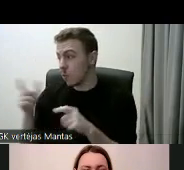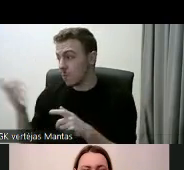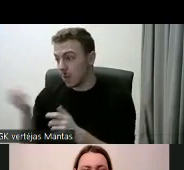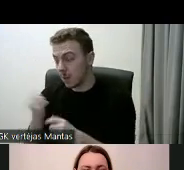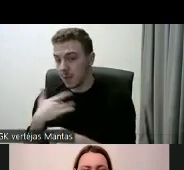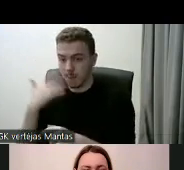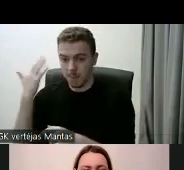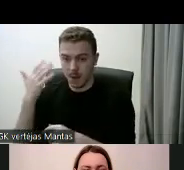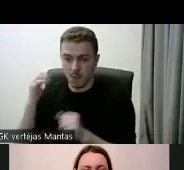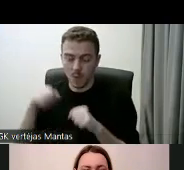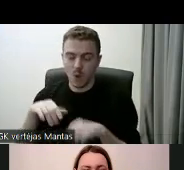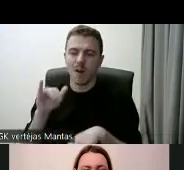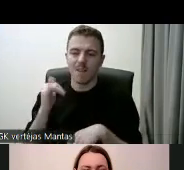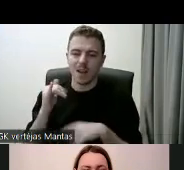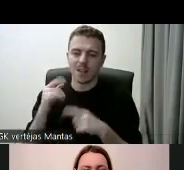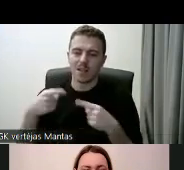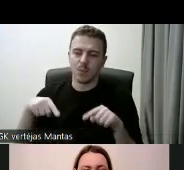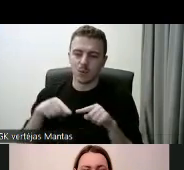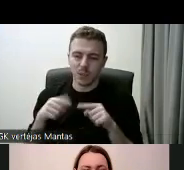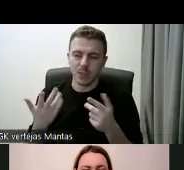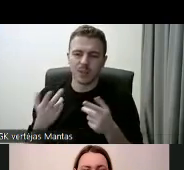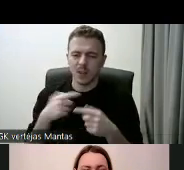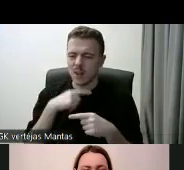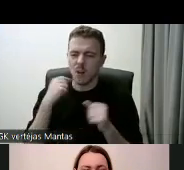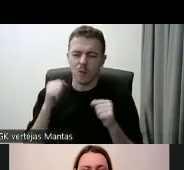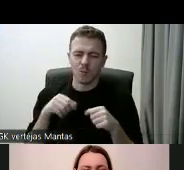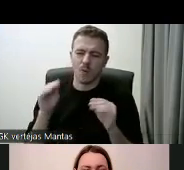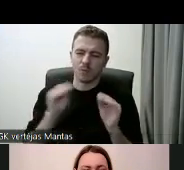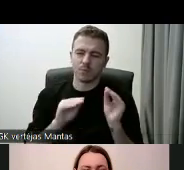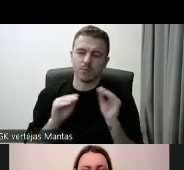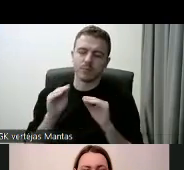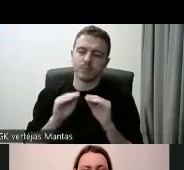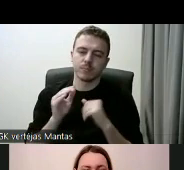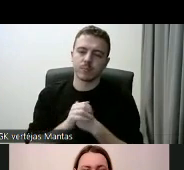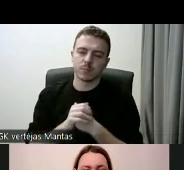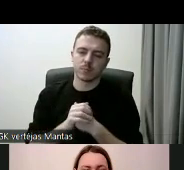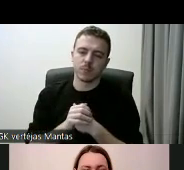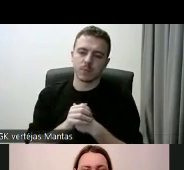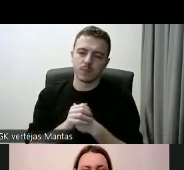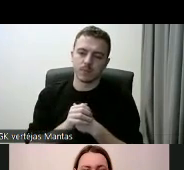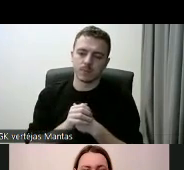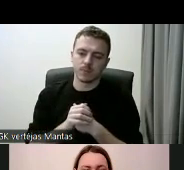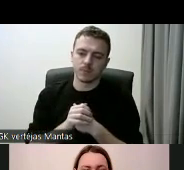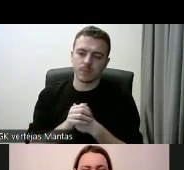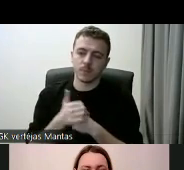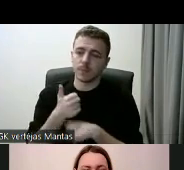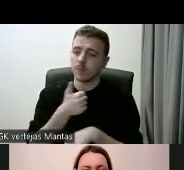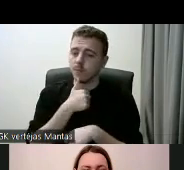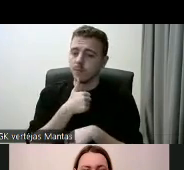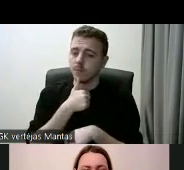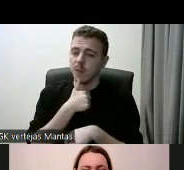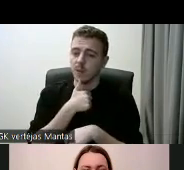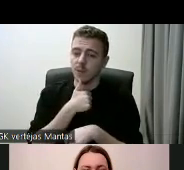vertinimo sritį. Yra daug dalykų, kurie gali vykti. Ir pavyzdžiui, ir